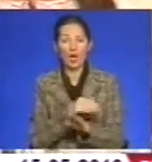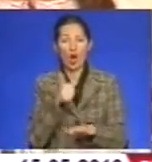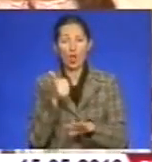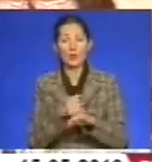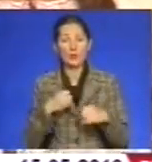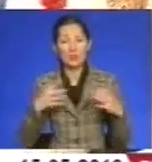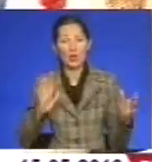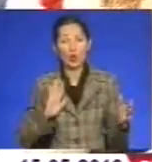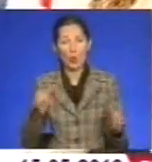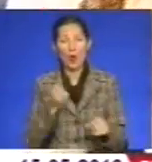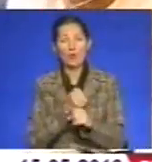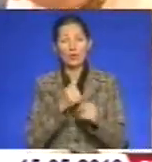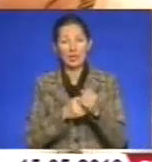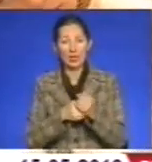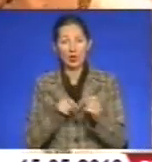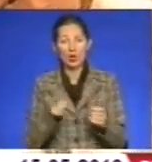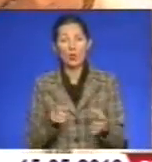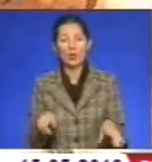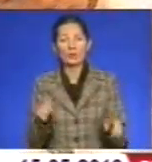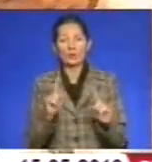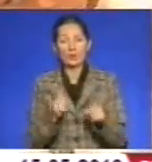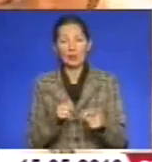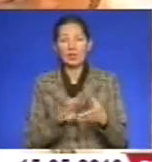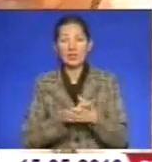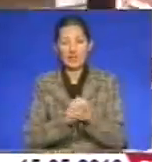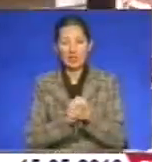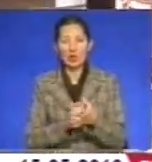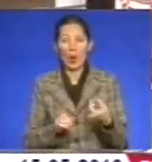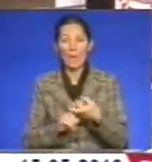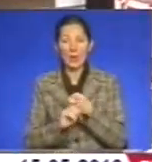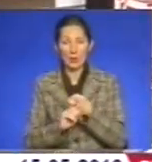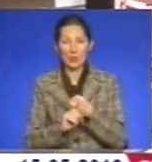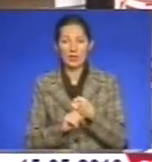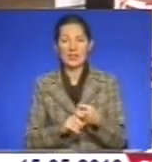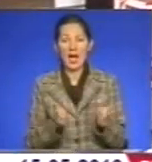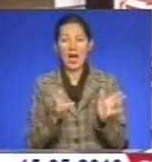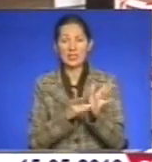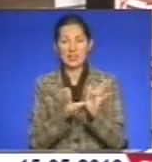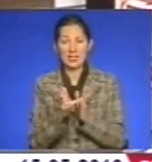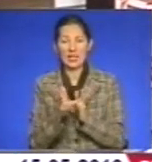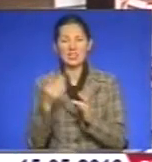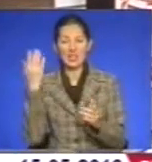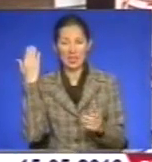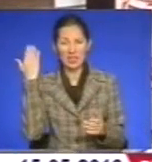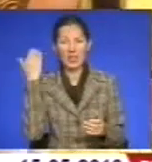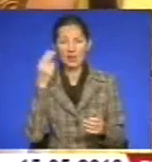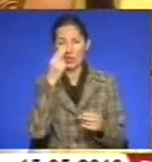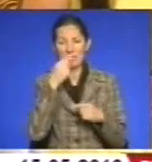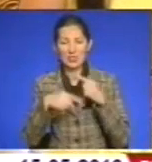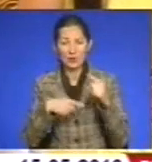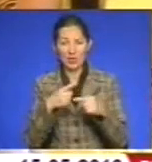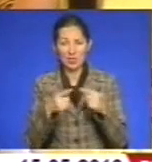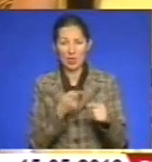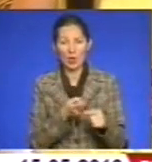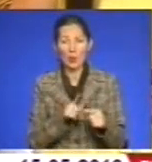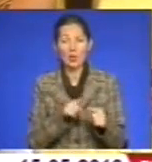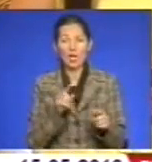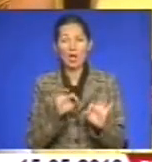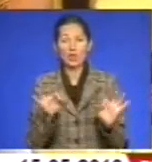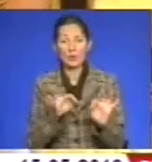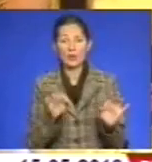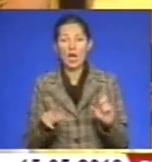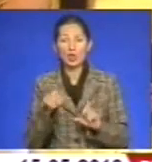тісно переплилися християнські і прадавні язичницькі звичаї. Про них присутнім у залі розповіла студентка